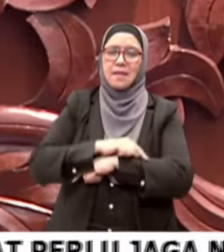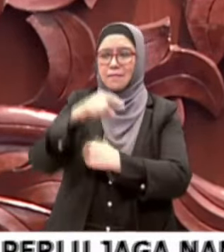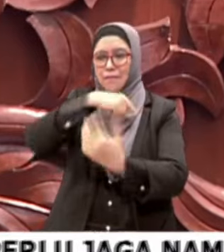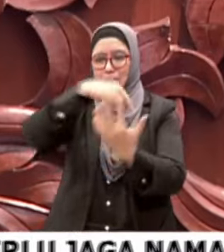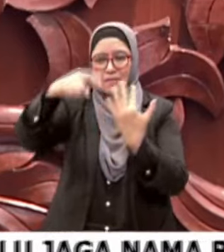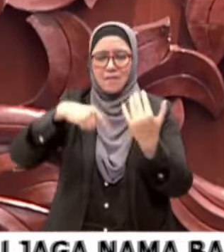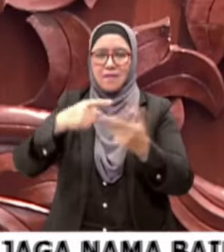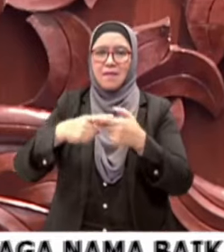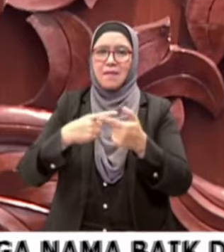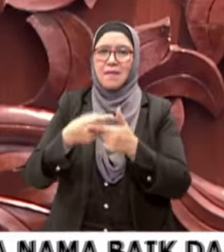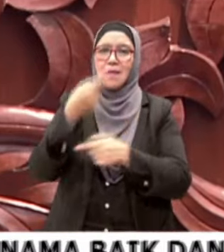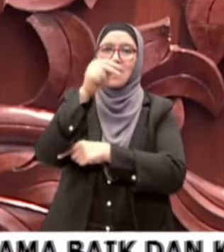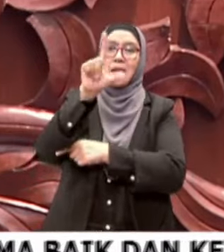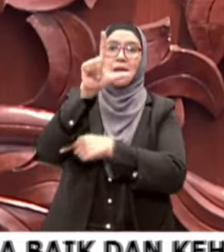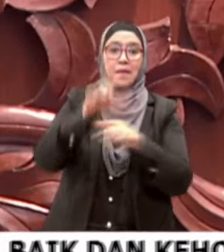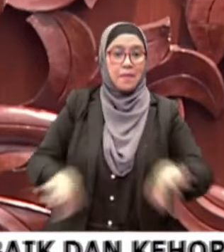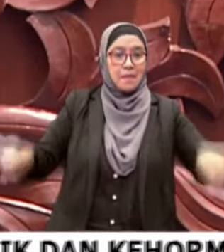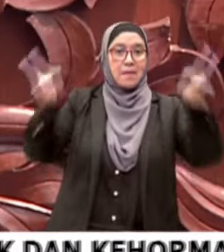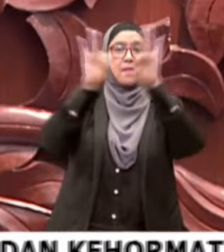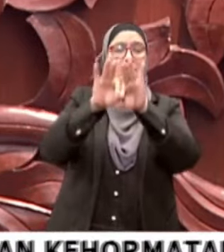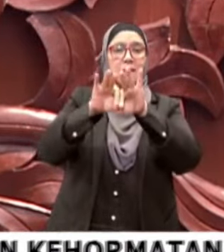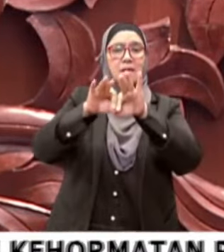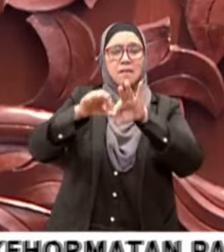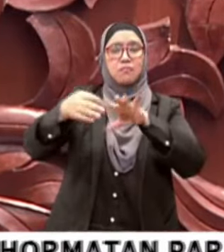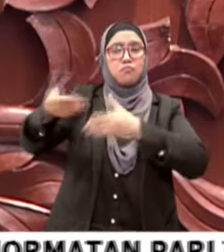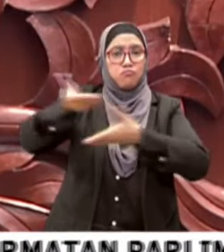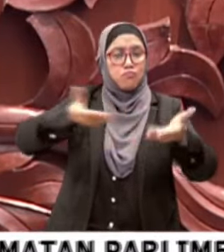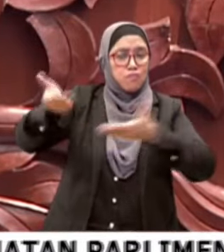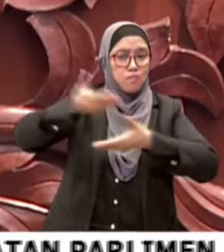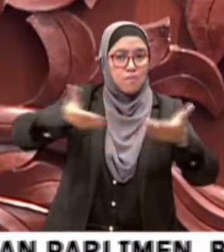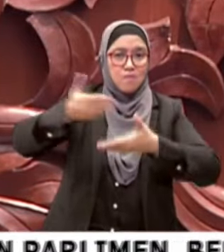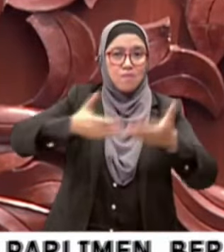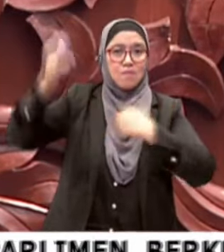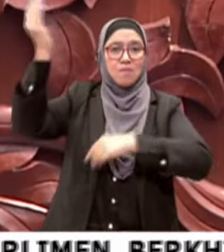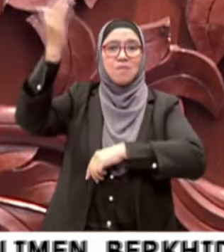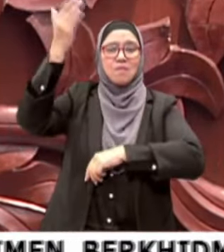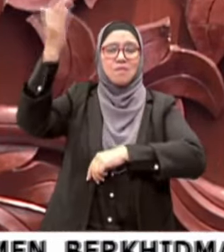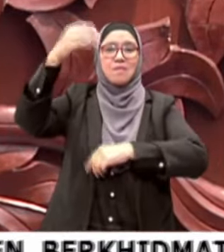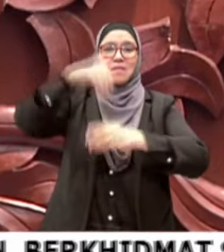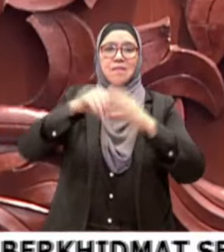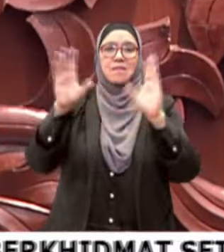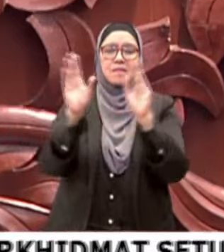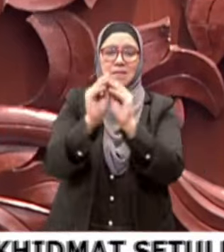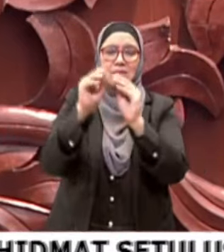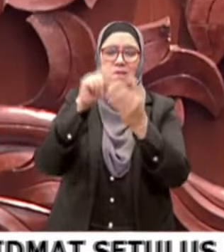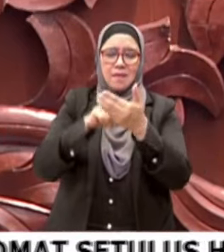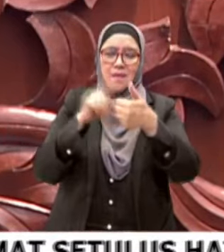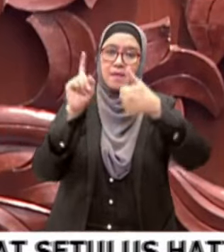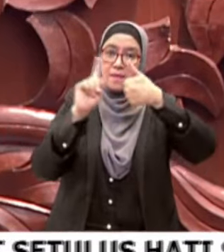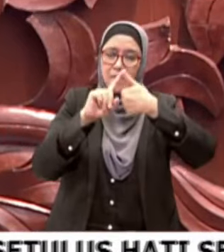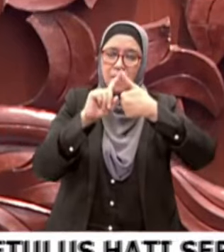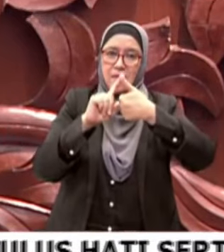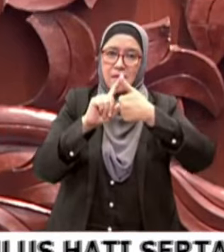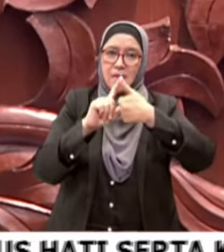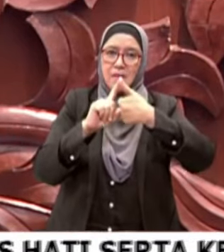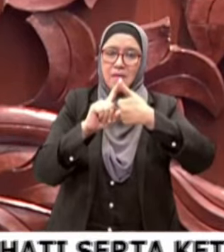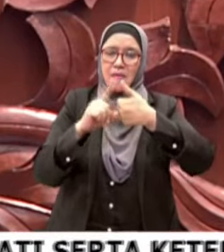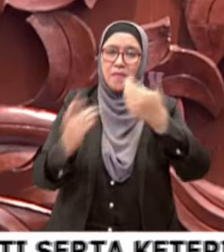dibahas dan dipertimbangkan dalam surat ini ada usul menjunjung kasih ke atas